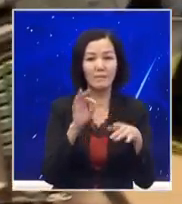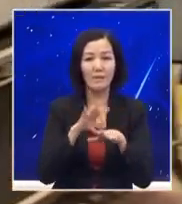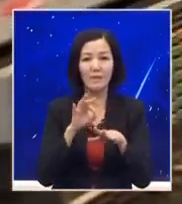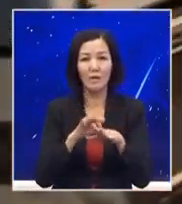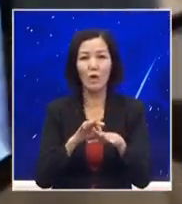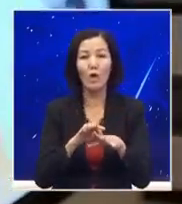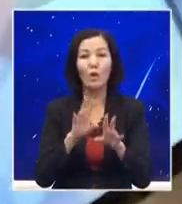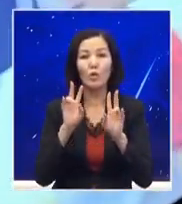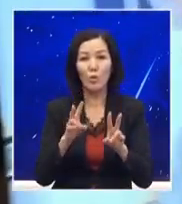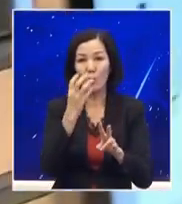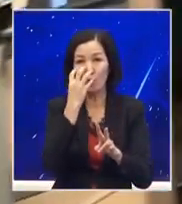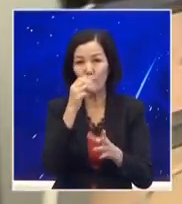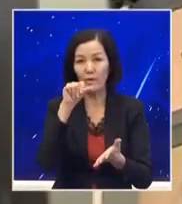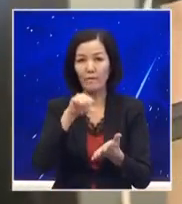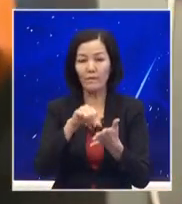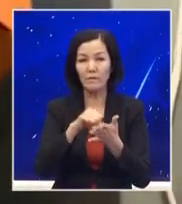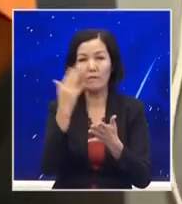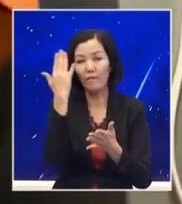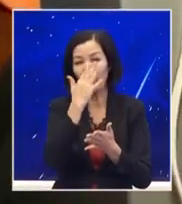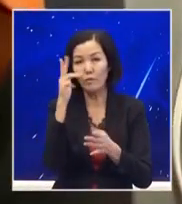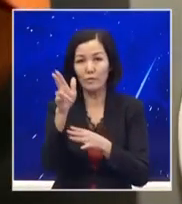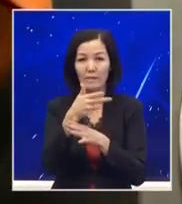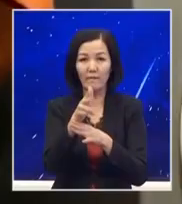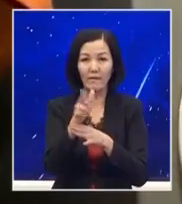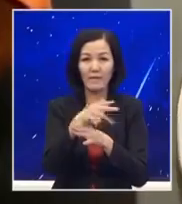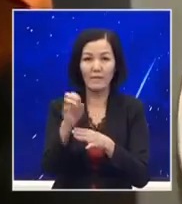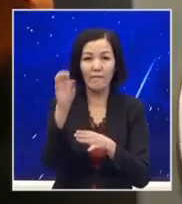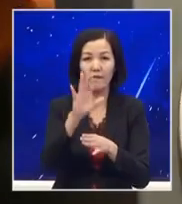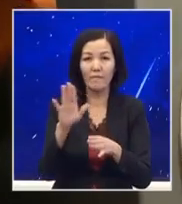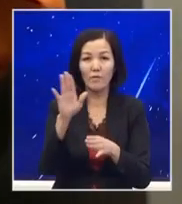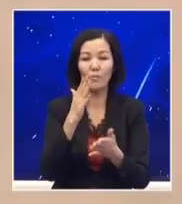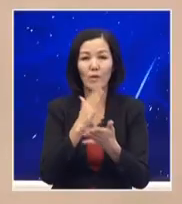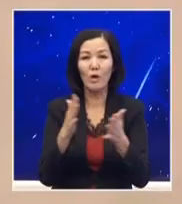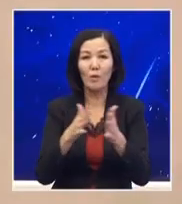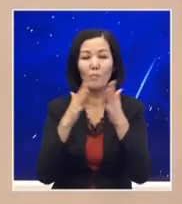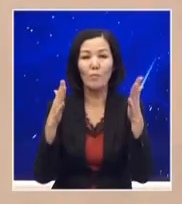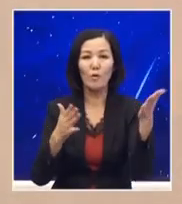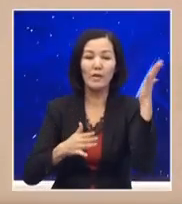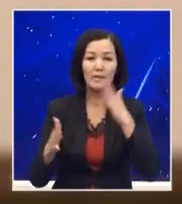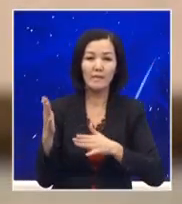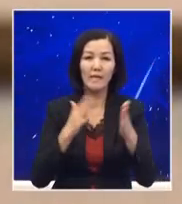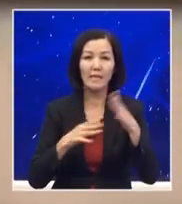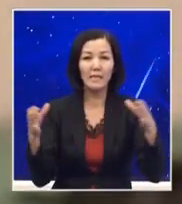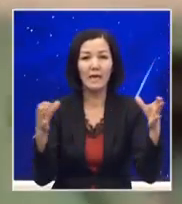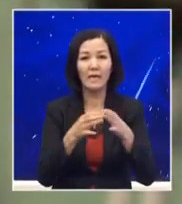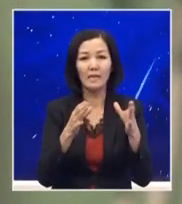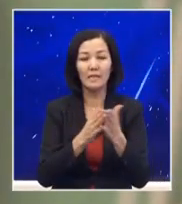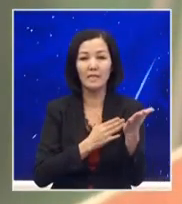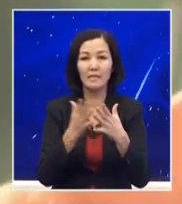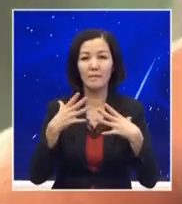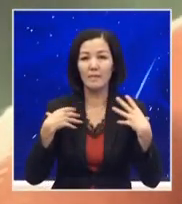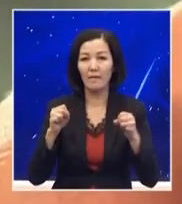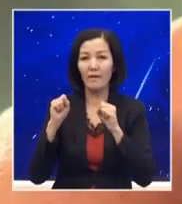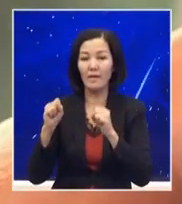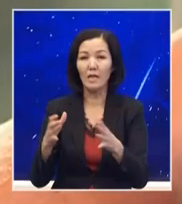нашел способ выступать по видеосвязи. По всей Европе существует более 40 развлекательных организаций в системах